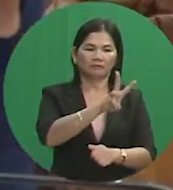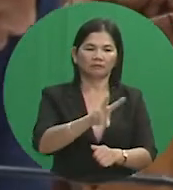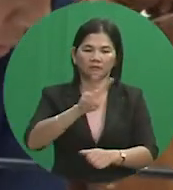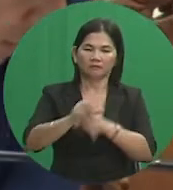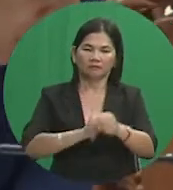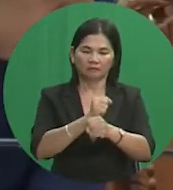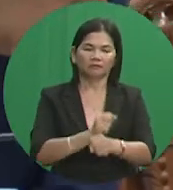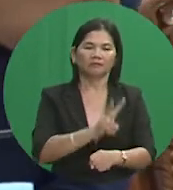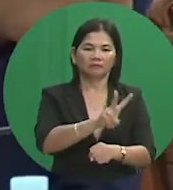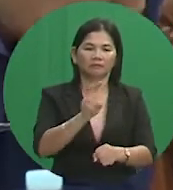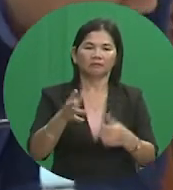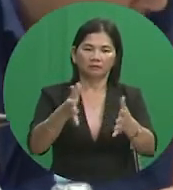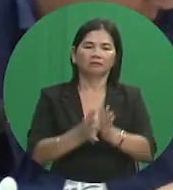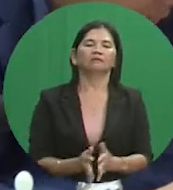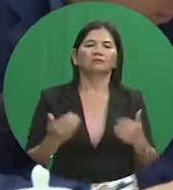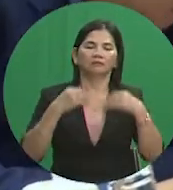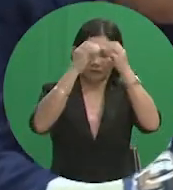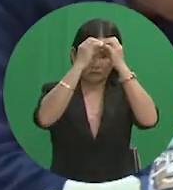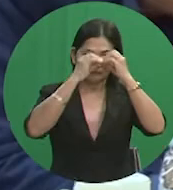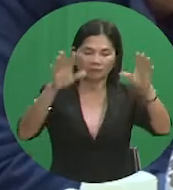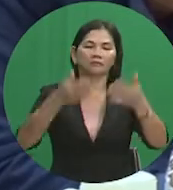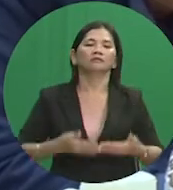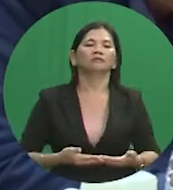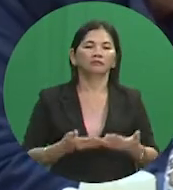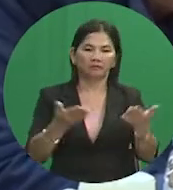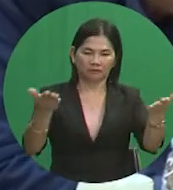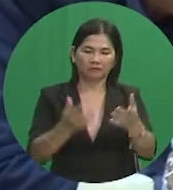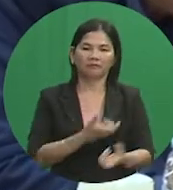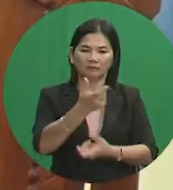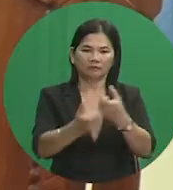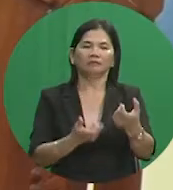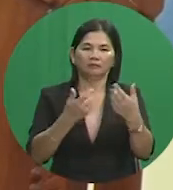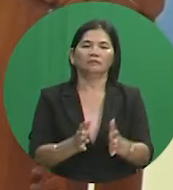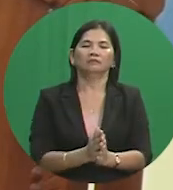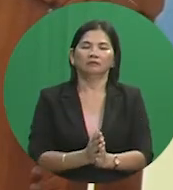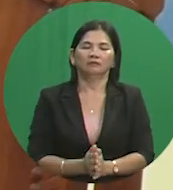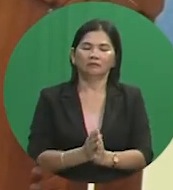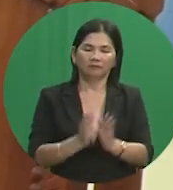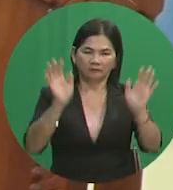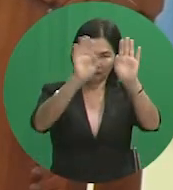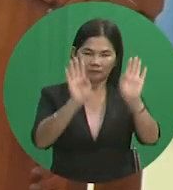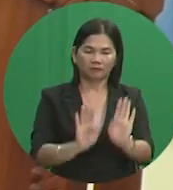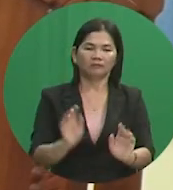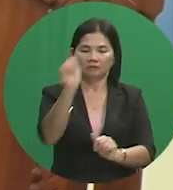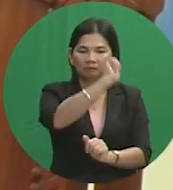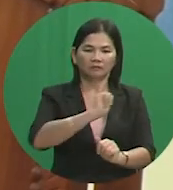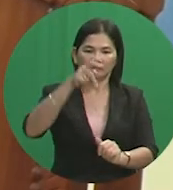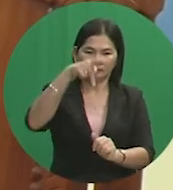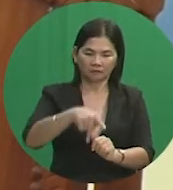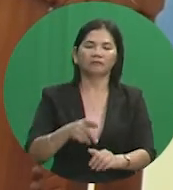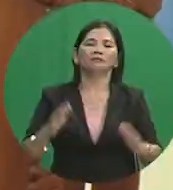ឆ្នាំ2023ដើម្បីផ្សព្វផ្សាយឲ្យបានទូលំទូលាយពីដំណើរការនៃការប្រកួតកីឡាស៊ីហ្គេមដែលកម្ពុជាធ្វើ